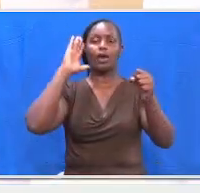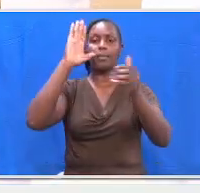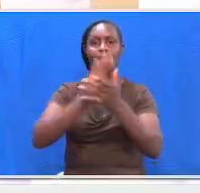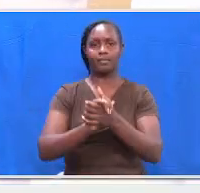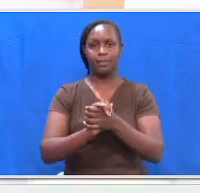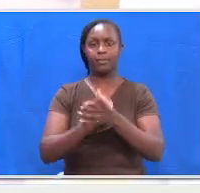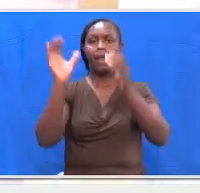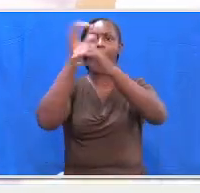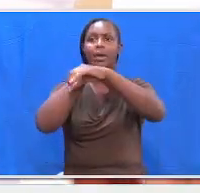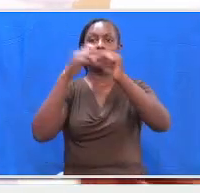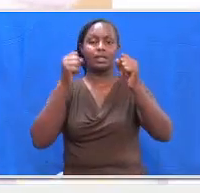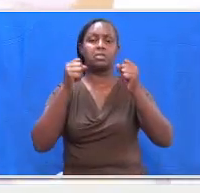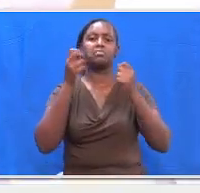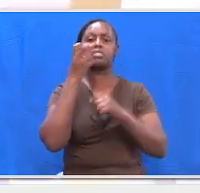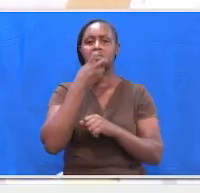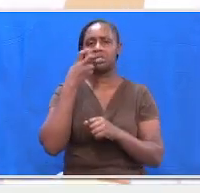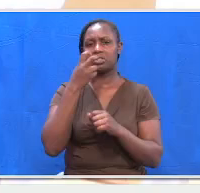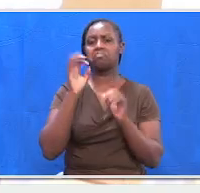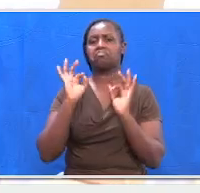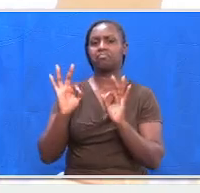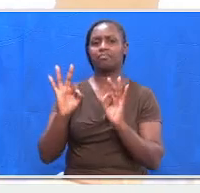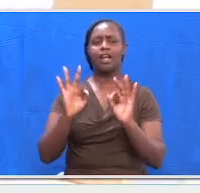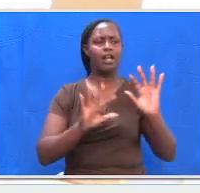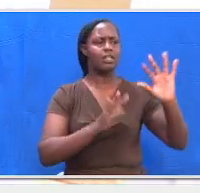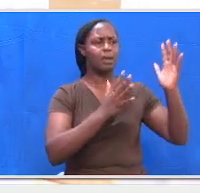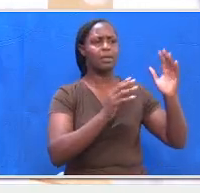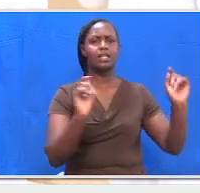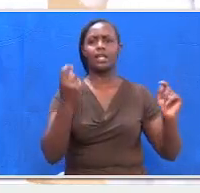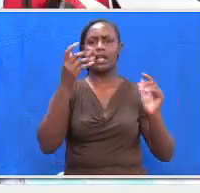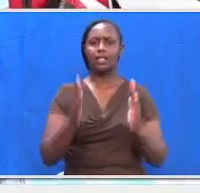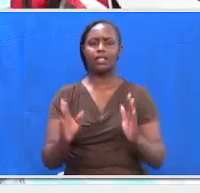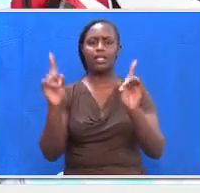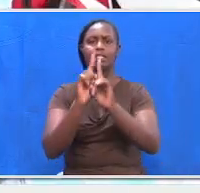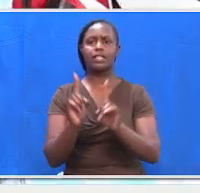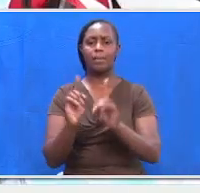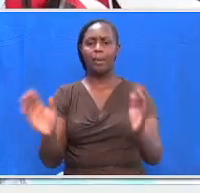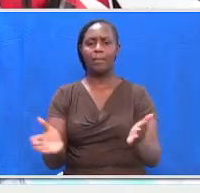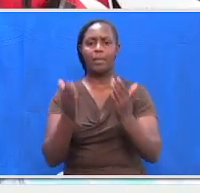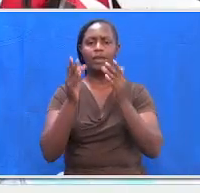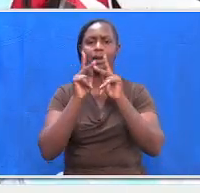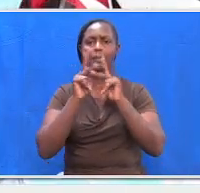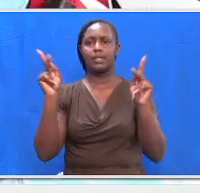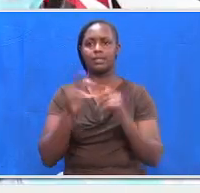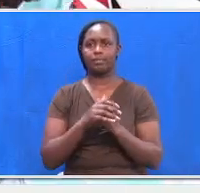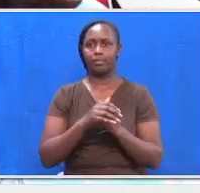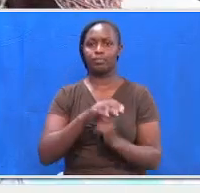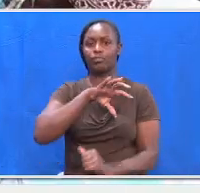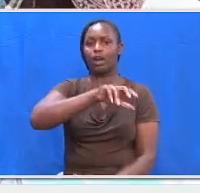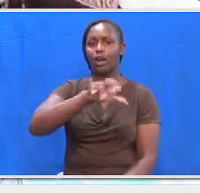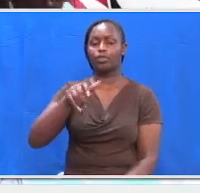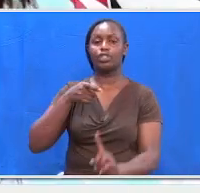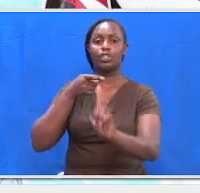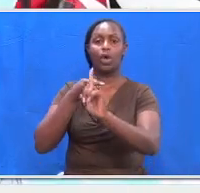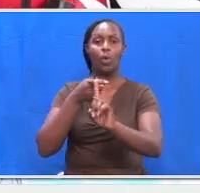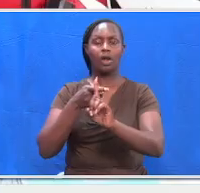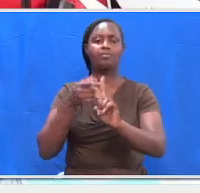sana kupongeza wa Kenya, kuhimiza wa Kenya tukae pamoja na tukae pamoja kwa amani na upendo. Wakazi wa kaunti ya Kwale wamemsifia Rais William